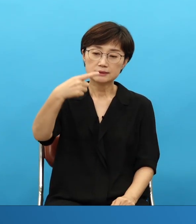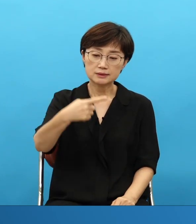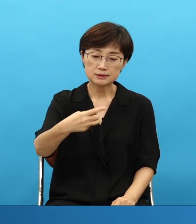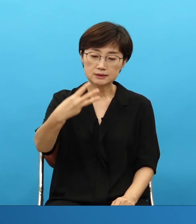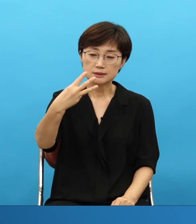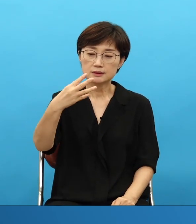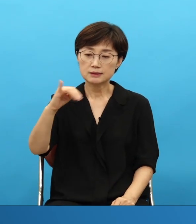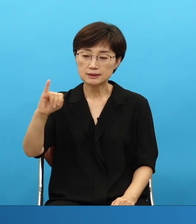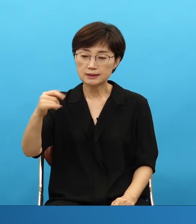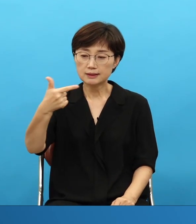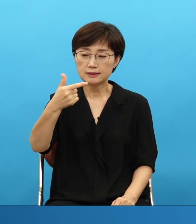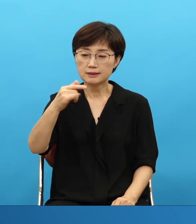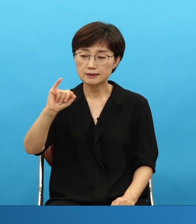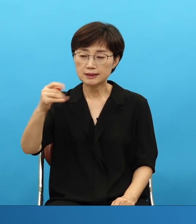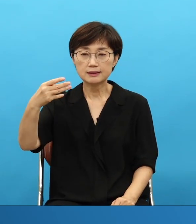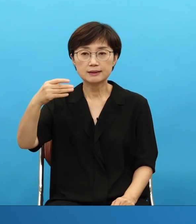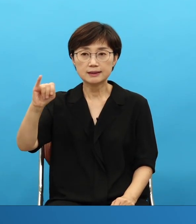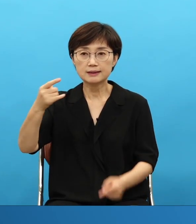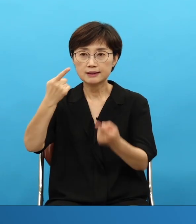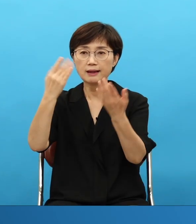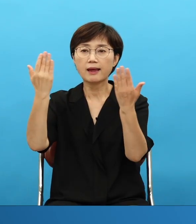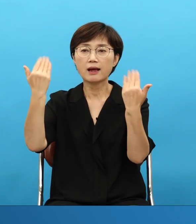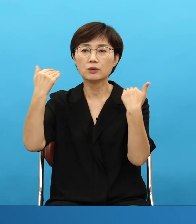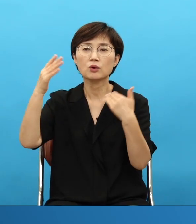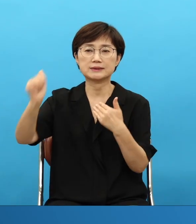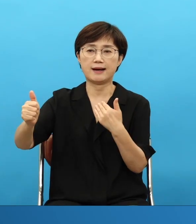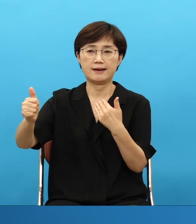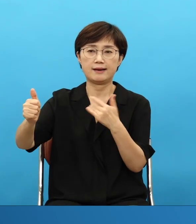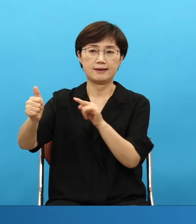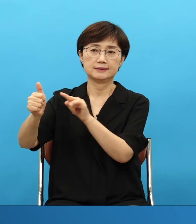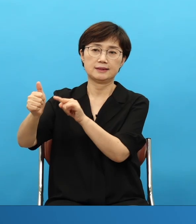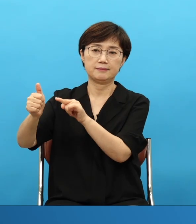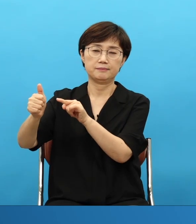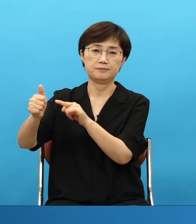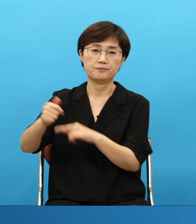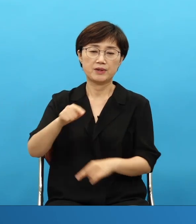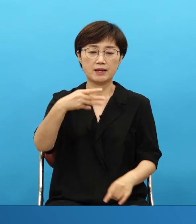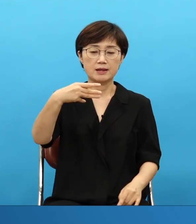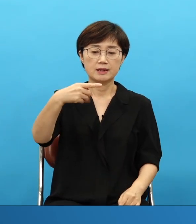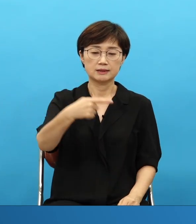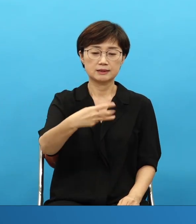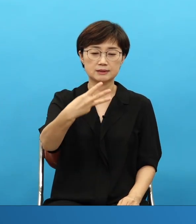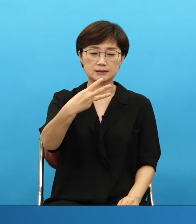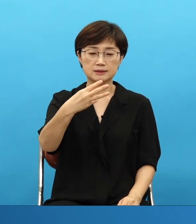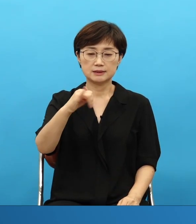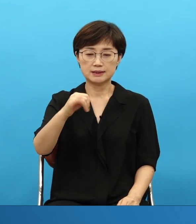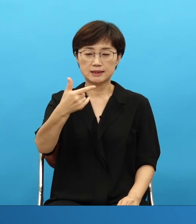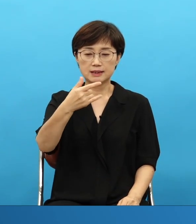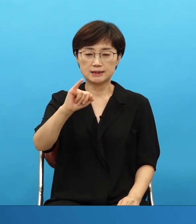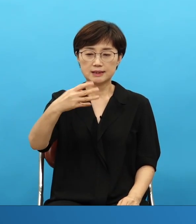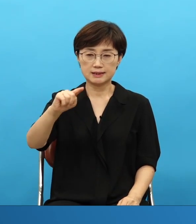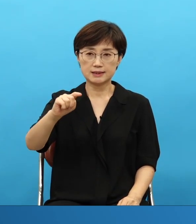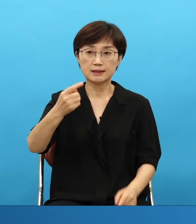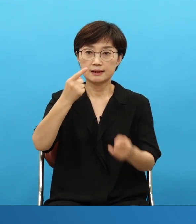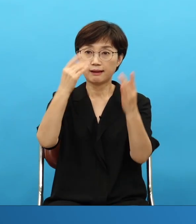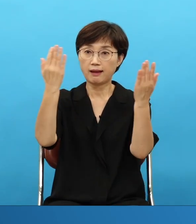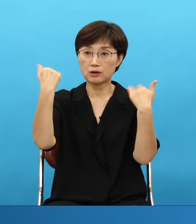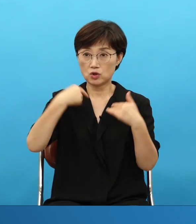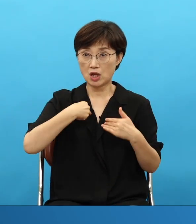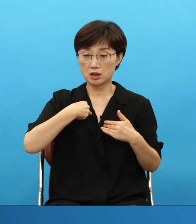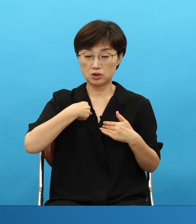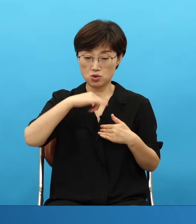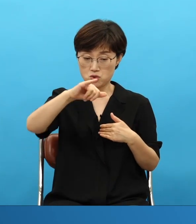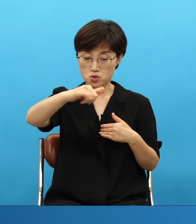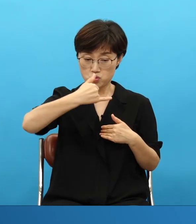the Trinity College. 트리니티 대학에서 이제 저에게 강의 요청을 했어요. And at the Trinity College actually asked